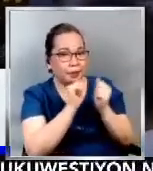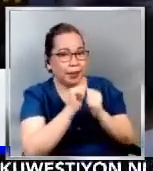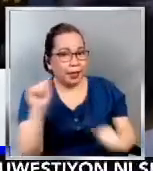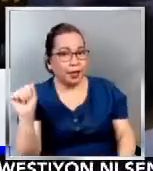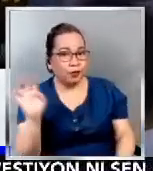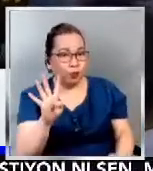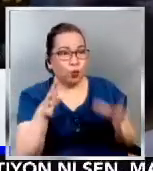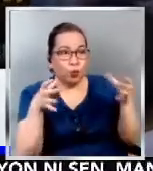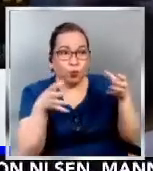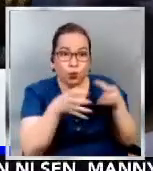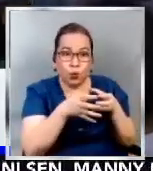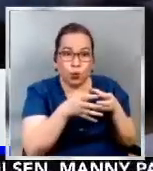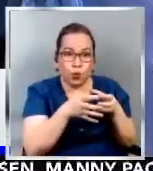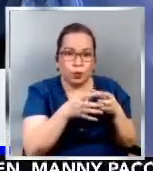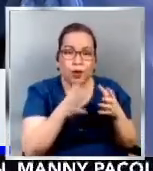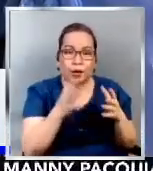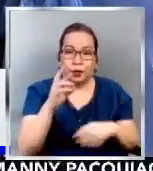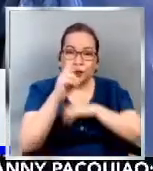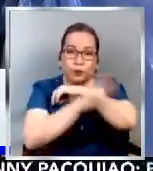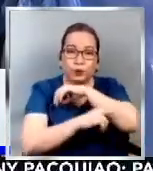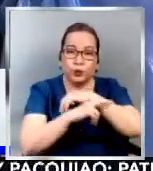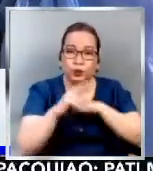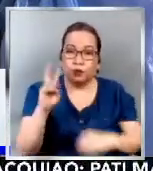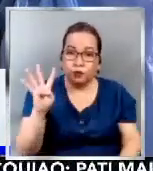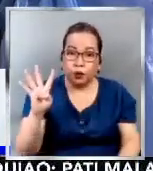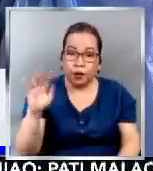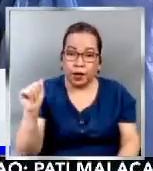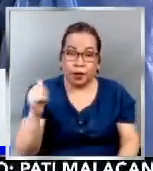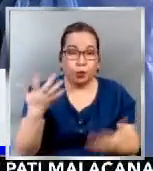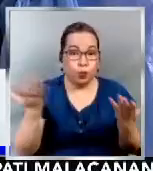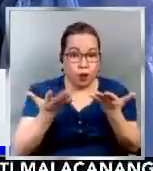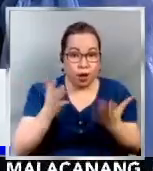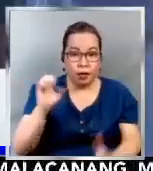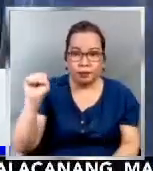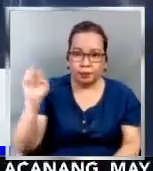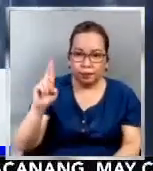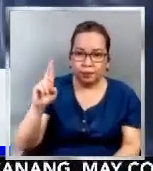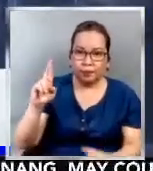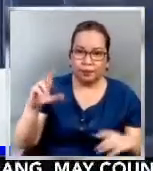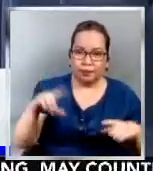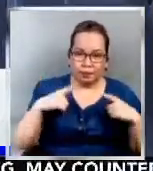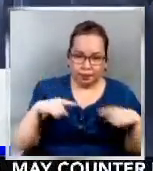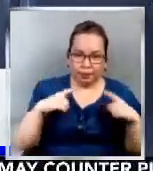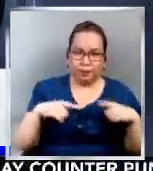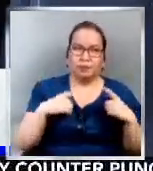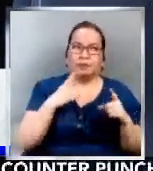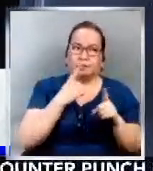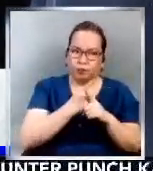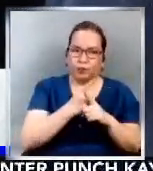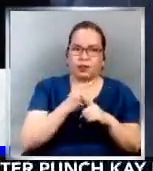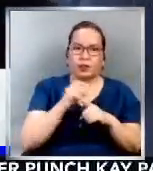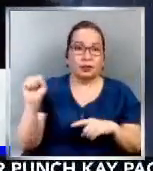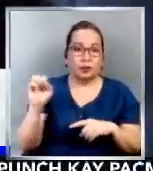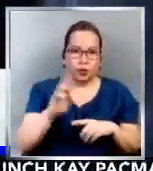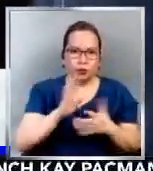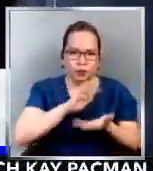sa Region 4A na ginawa sa Santa Rosa, Laguna. Isa ang Santa Rosa sa mga industrial hubs ng bansa.